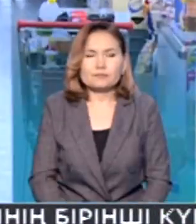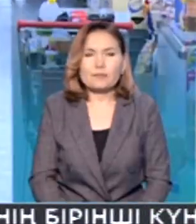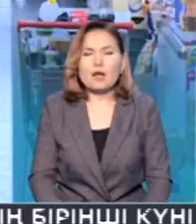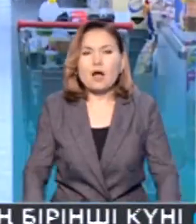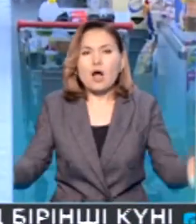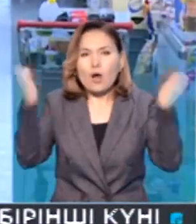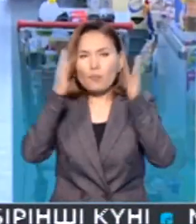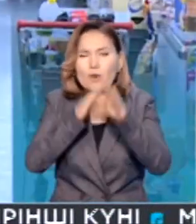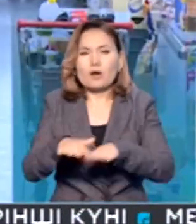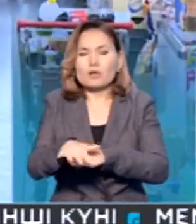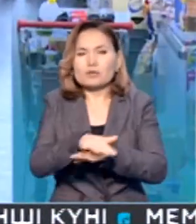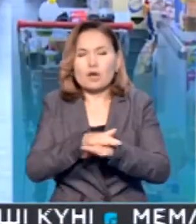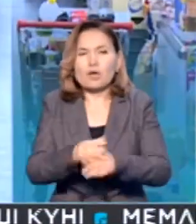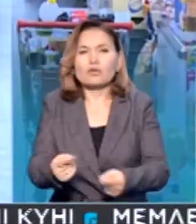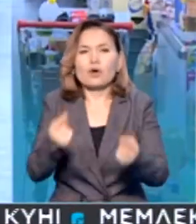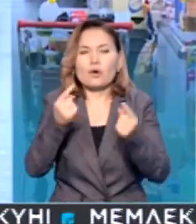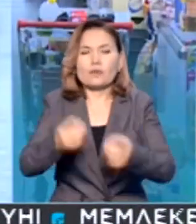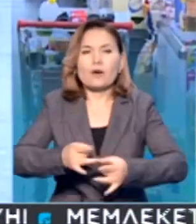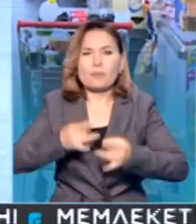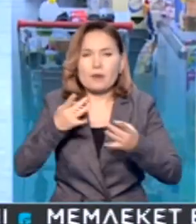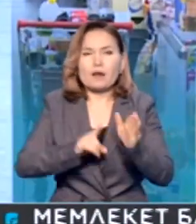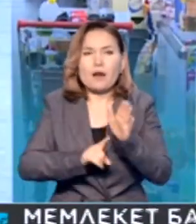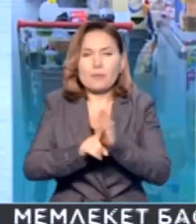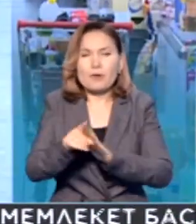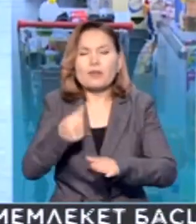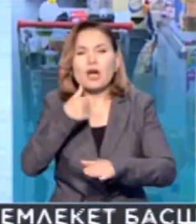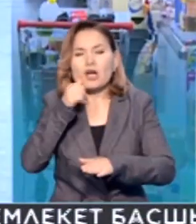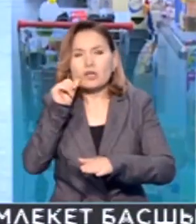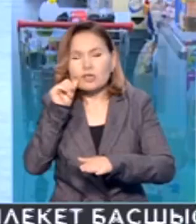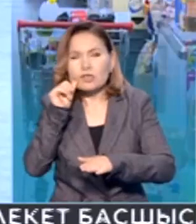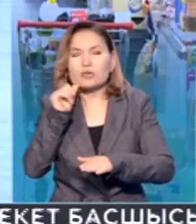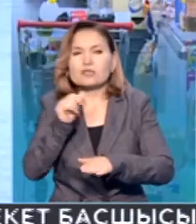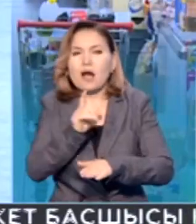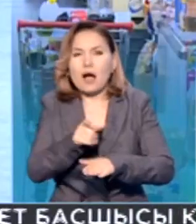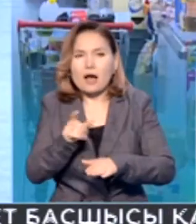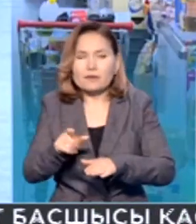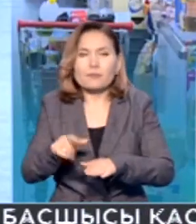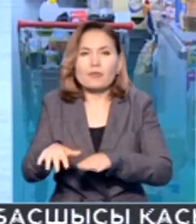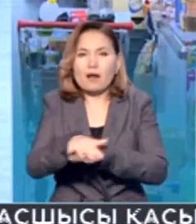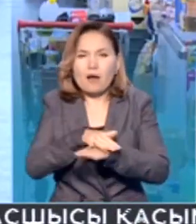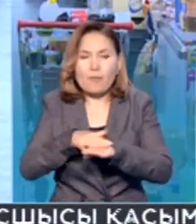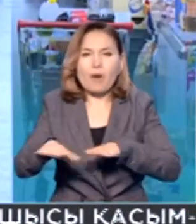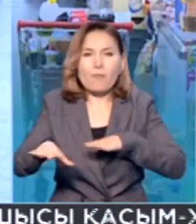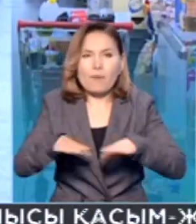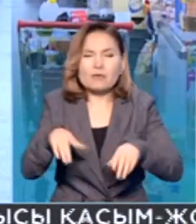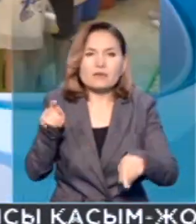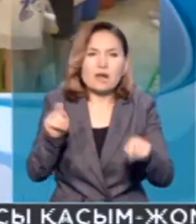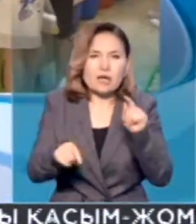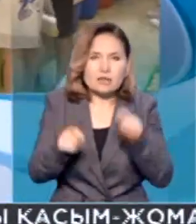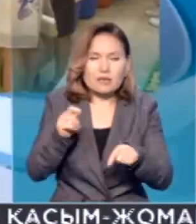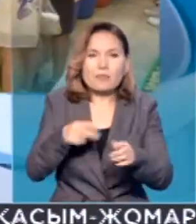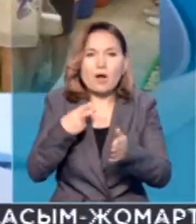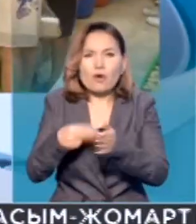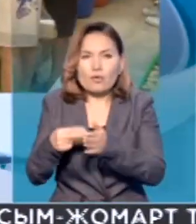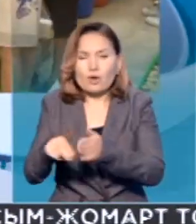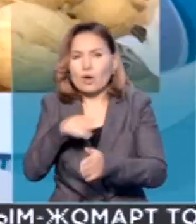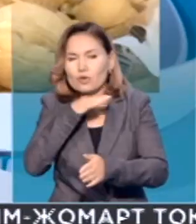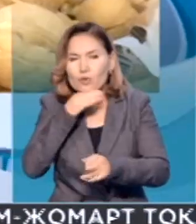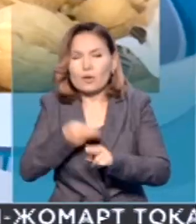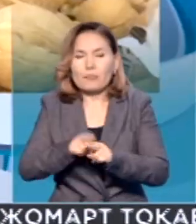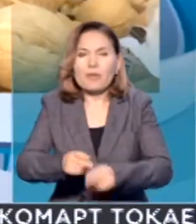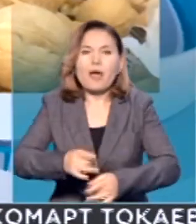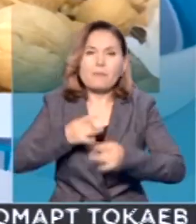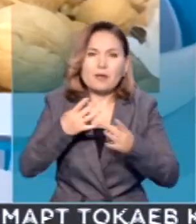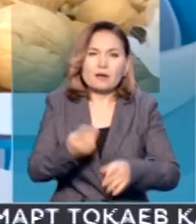Müslüman kavminin ұлық мейрамы Құрбан айтта келді. Жұрт кешелі бері базар, дүкен аралап, қонақ күтудің қамына кіріскен. Мерекелік көңіл-күй